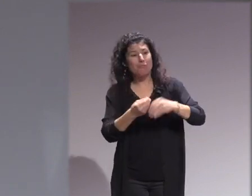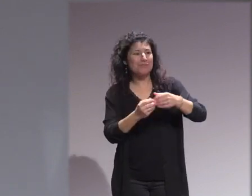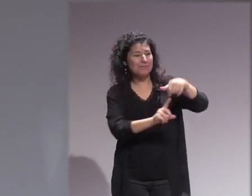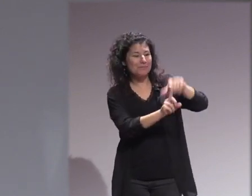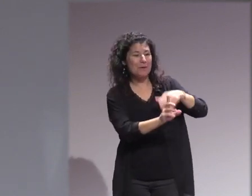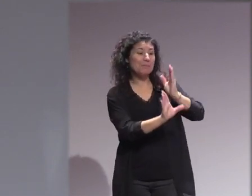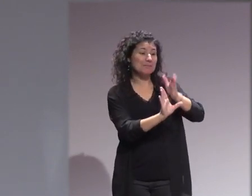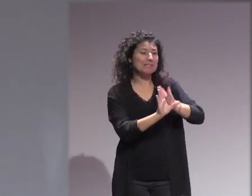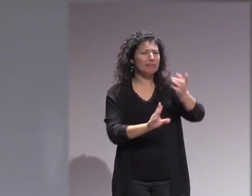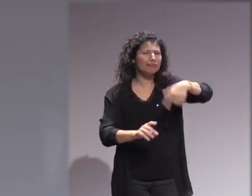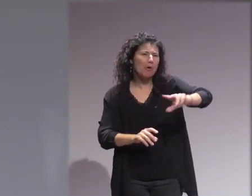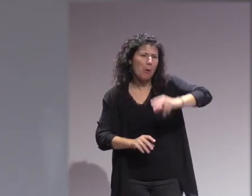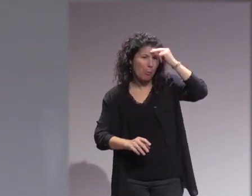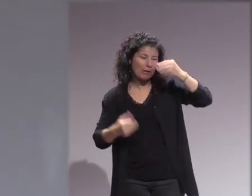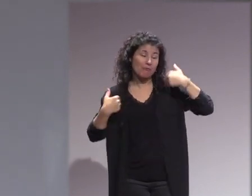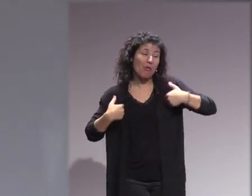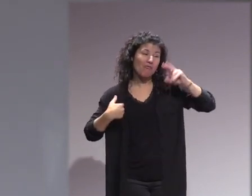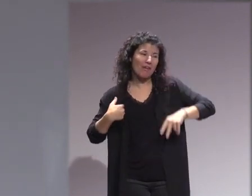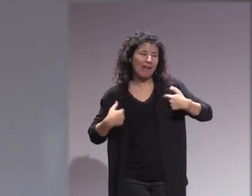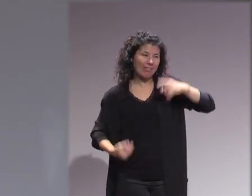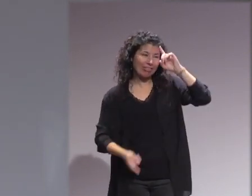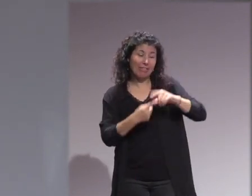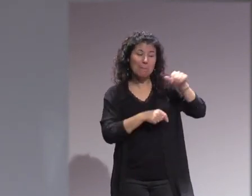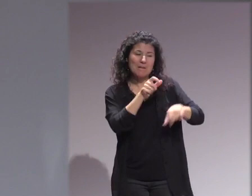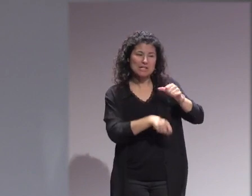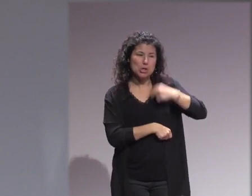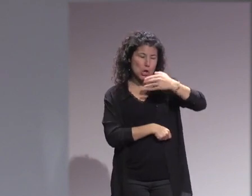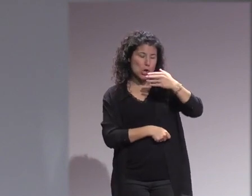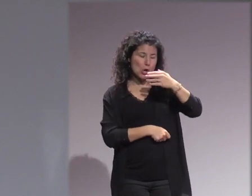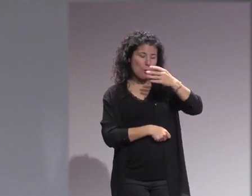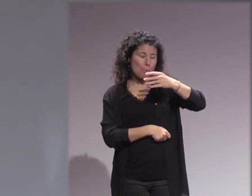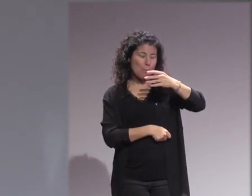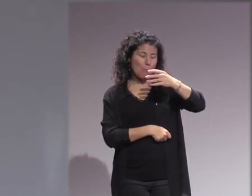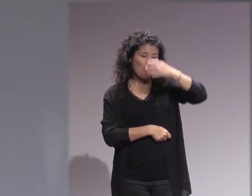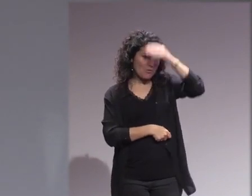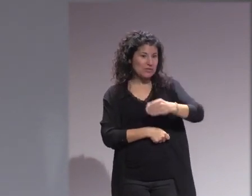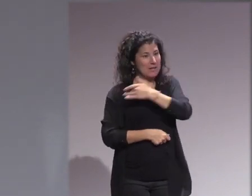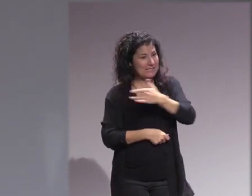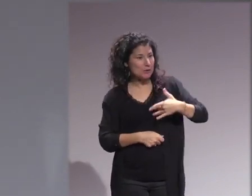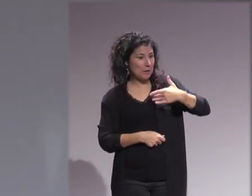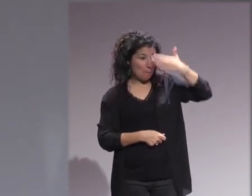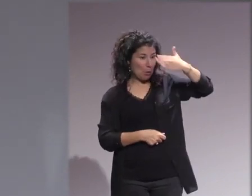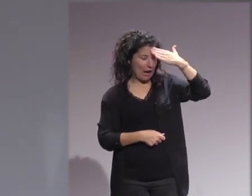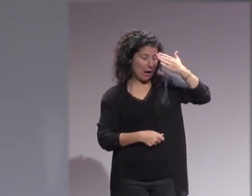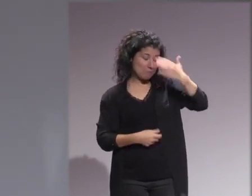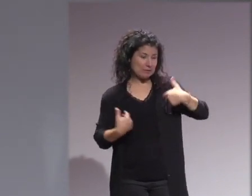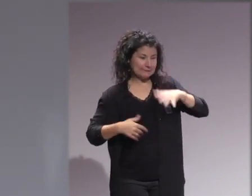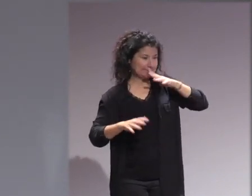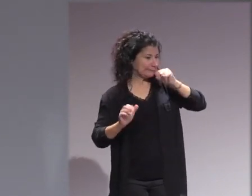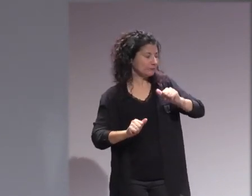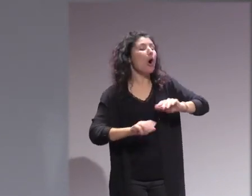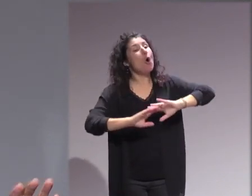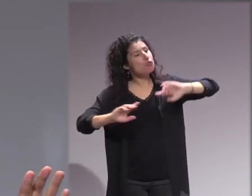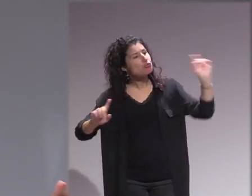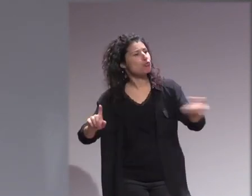peu remontée sur les professionnels de santé mentale, pas toutes et tous. Hein. Ce matin, j'étais aussi en train de faire un séminaire à l'Agence française de